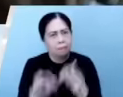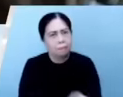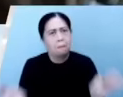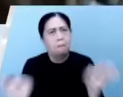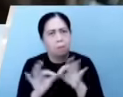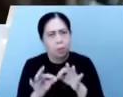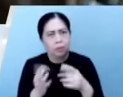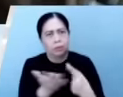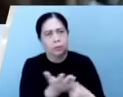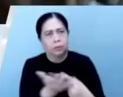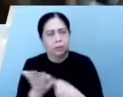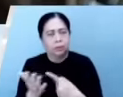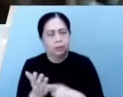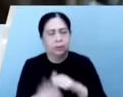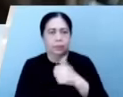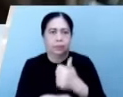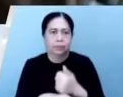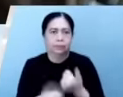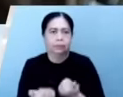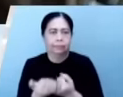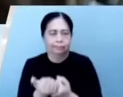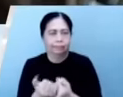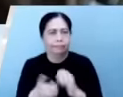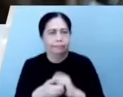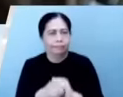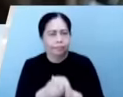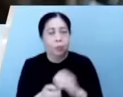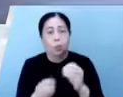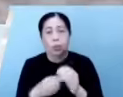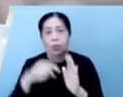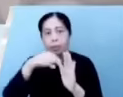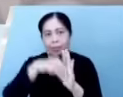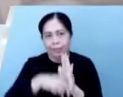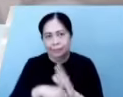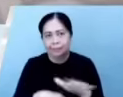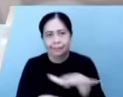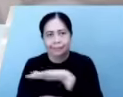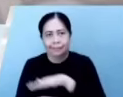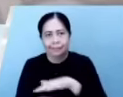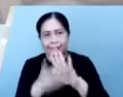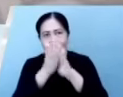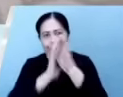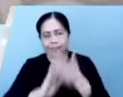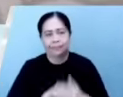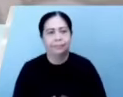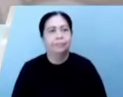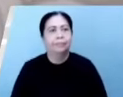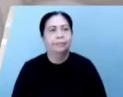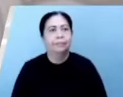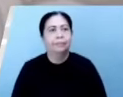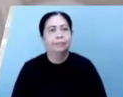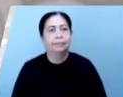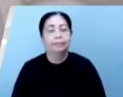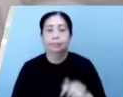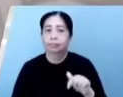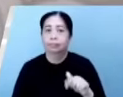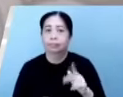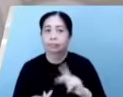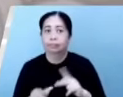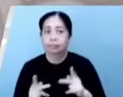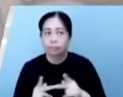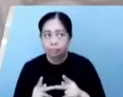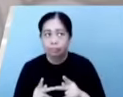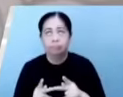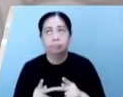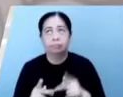para maitaguyod ang katatagan at mas mapalalim pa ang kapayapaan. This is a partnership aimed to